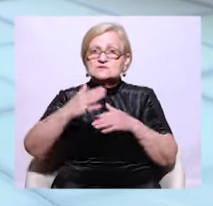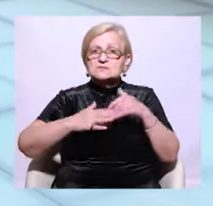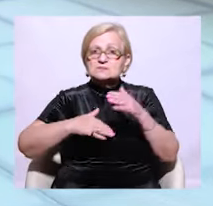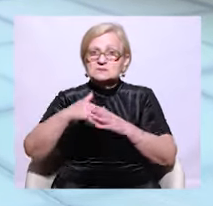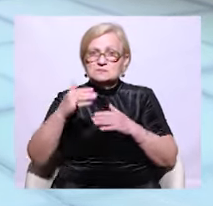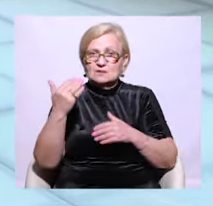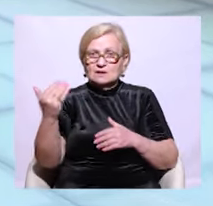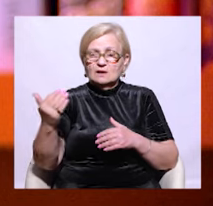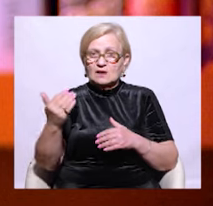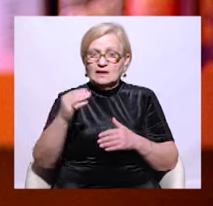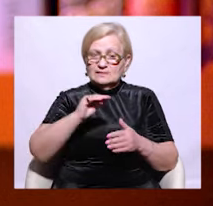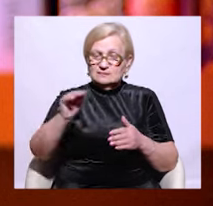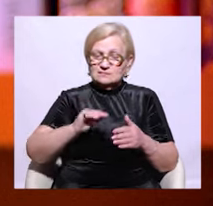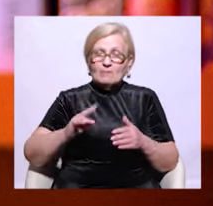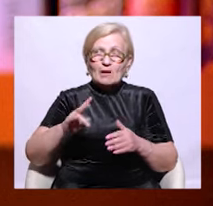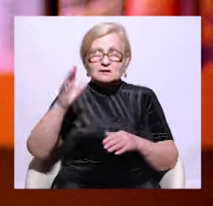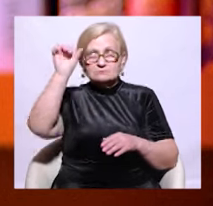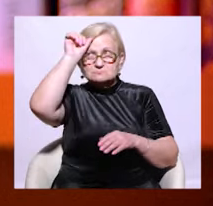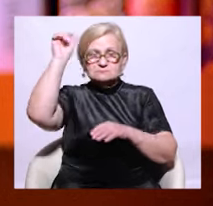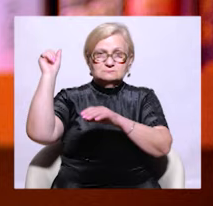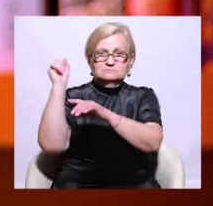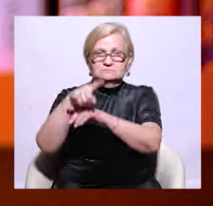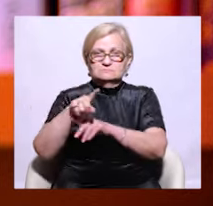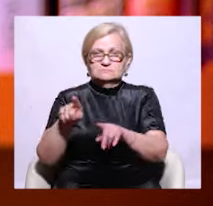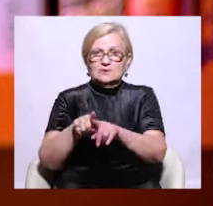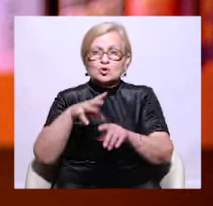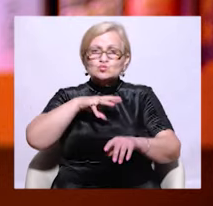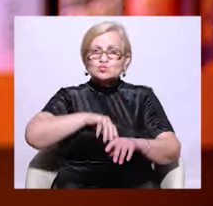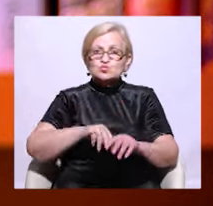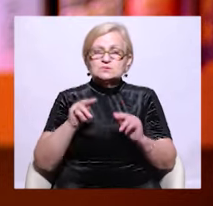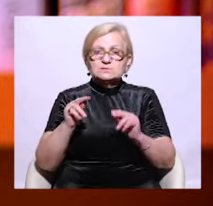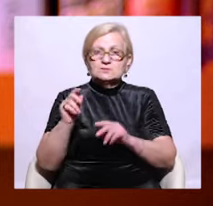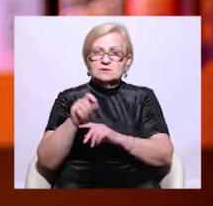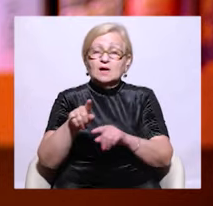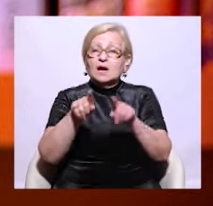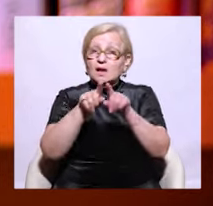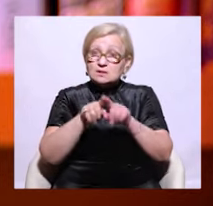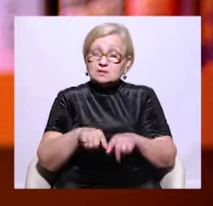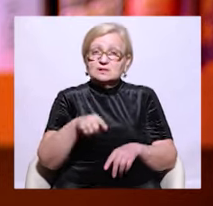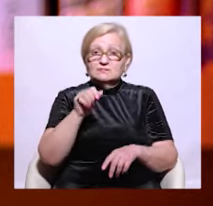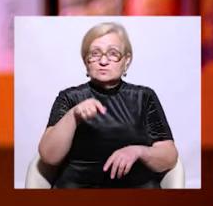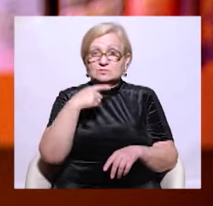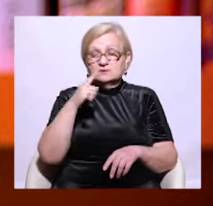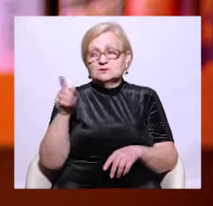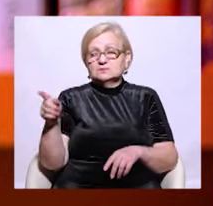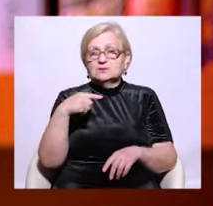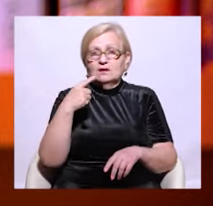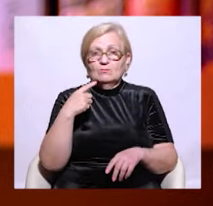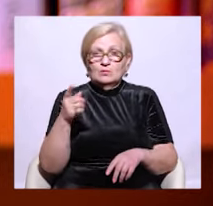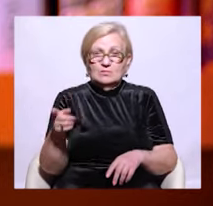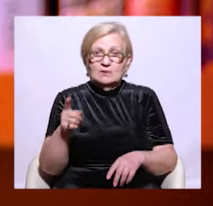ოღონდ სული წმიდის მიერო. აი გიორგი მერჩულეზეც შეიძლება იგივე ვთქვათ, რასაც ის ამბობს